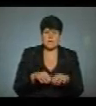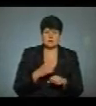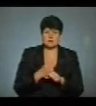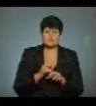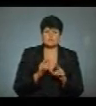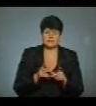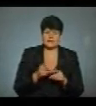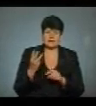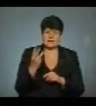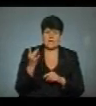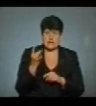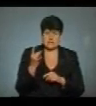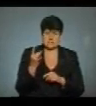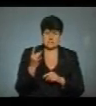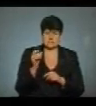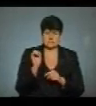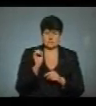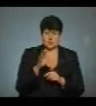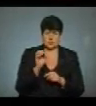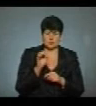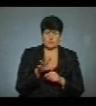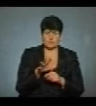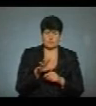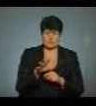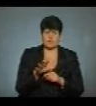чином. 3 рази порскується повітря.